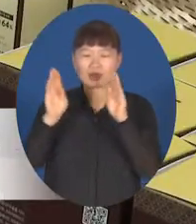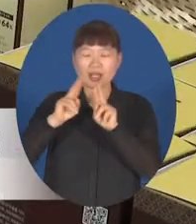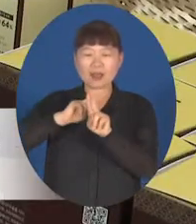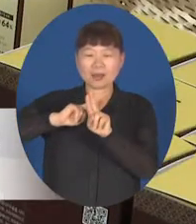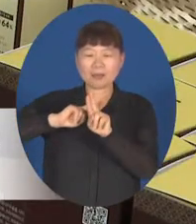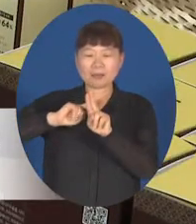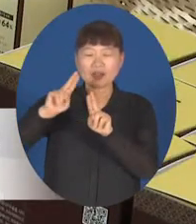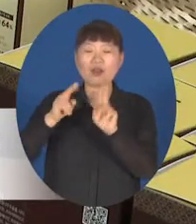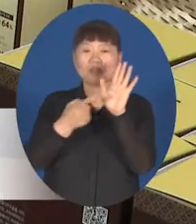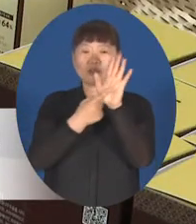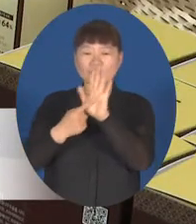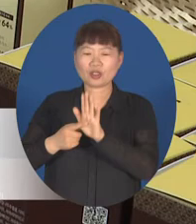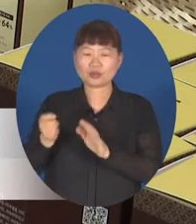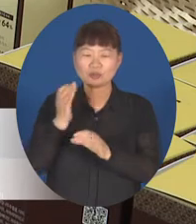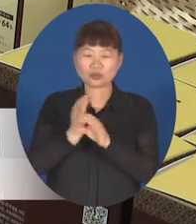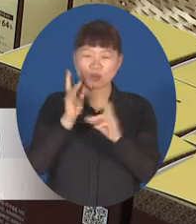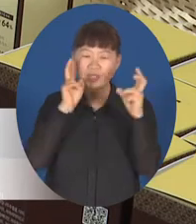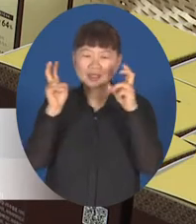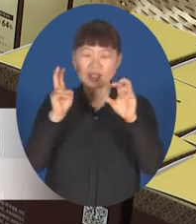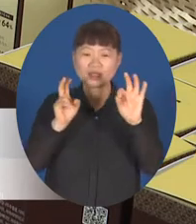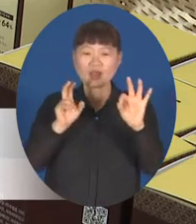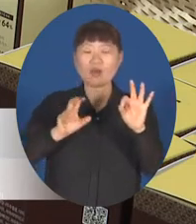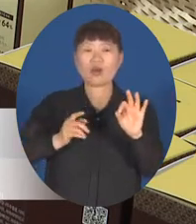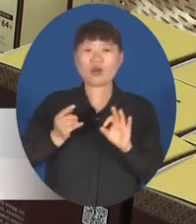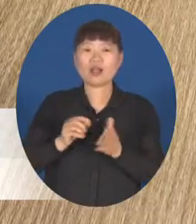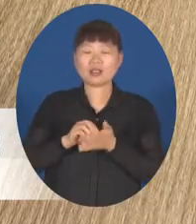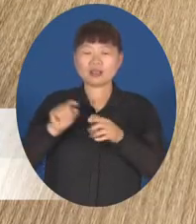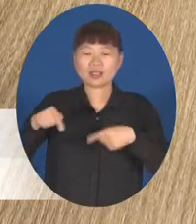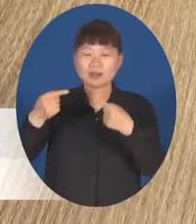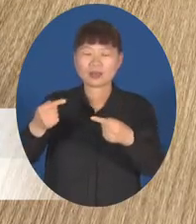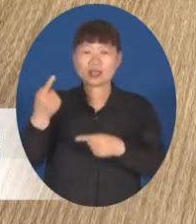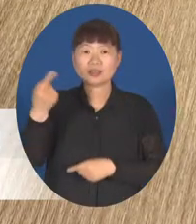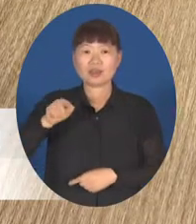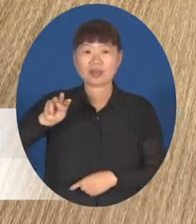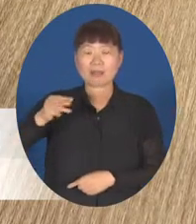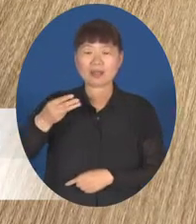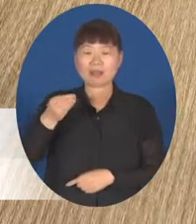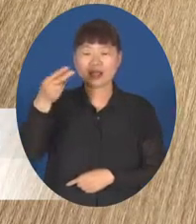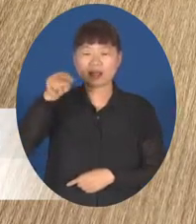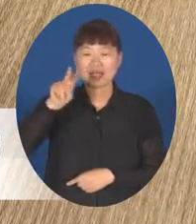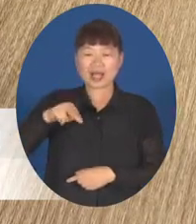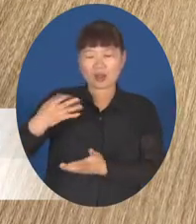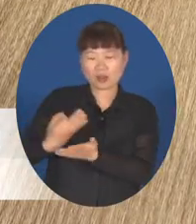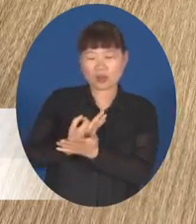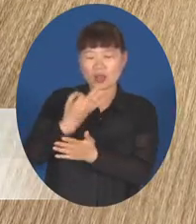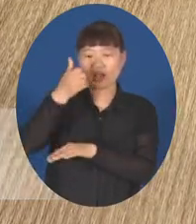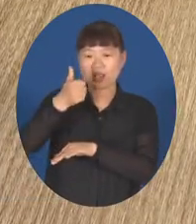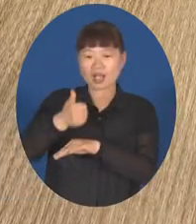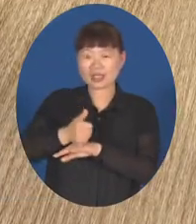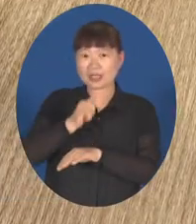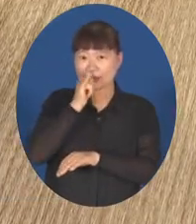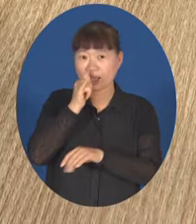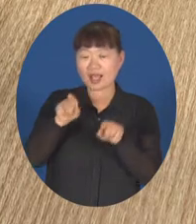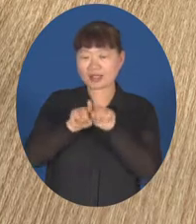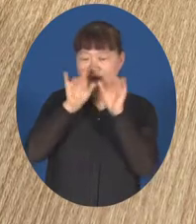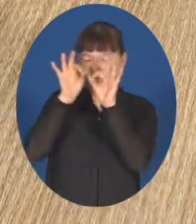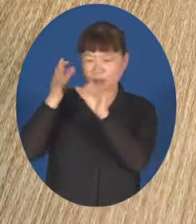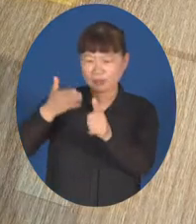전시회에 도내 중소기업 10곳이 참가해 1,300만 달러 규모의 상담 성과를 냈습니다. 리포트 함께